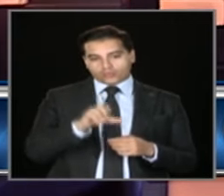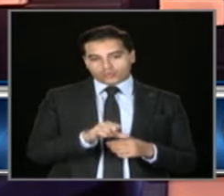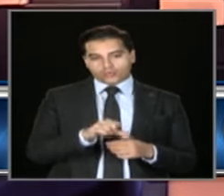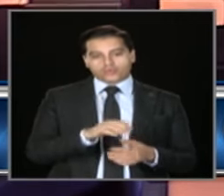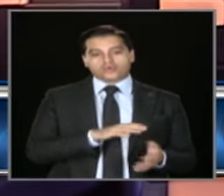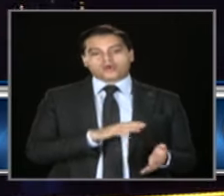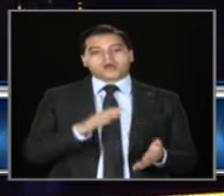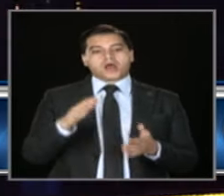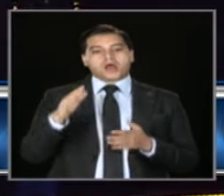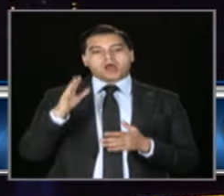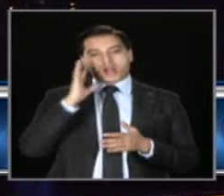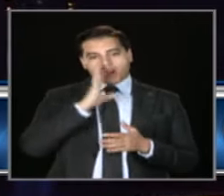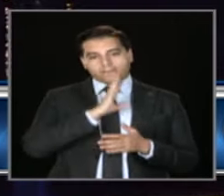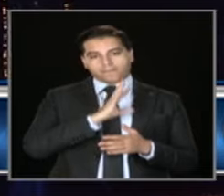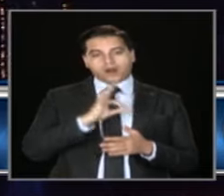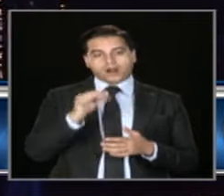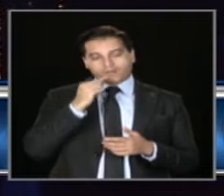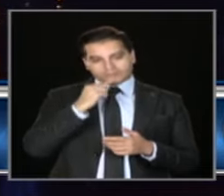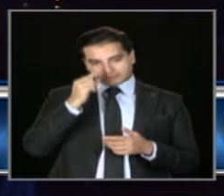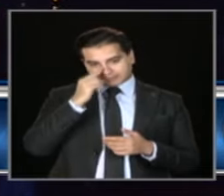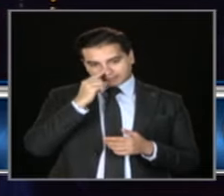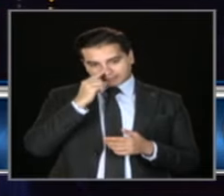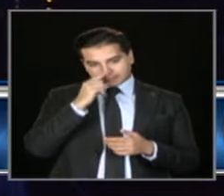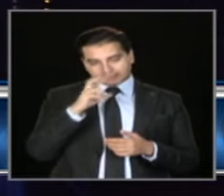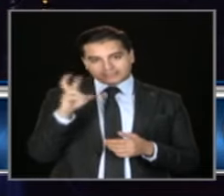المقدسه انا بقول غرب